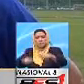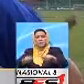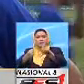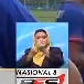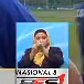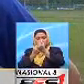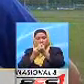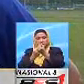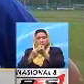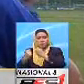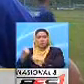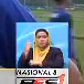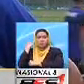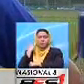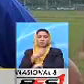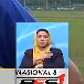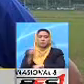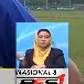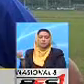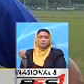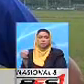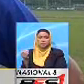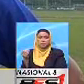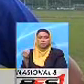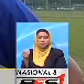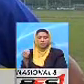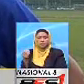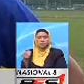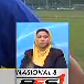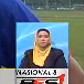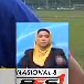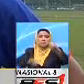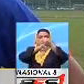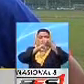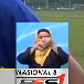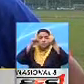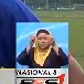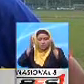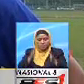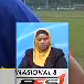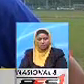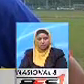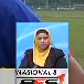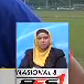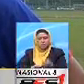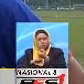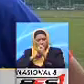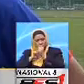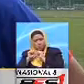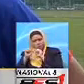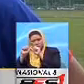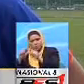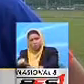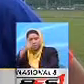yang pu ker penyokonglah kita berada di tahap